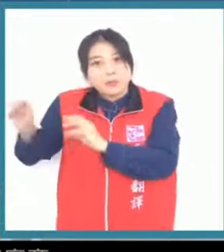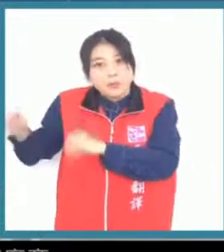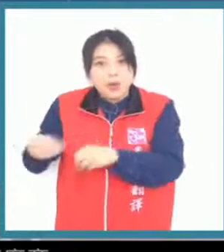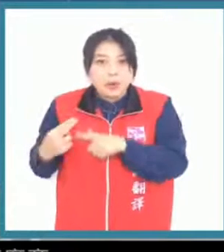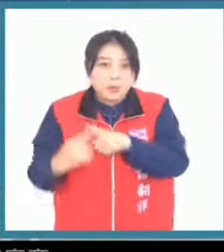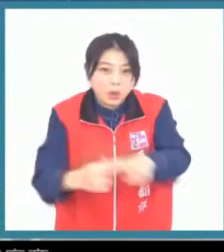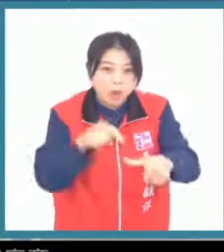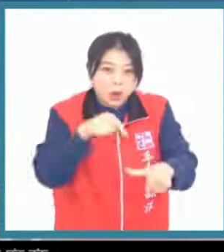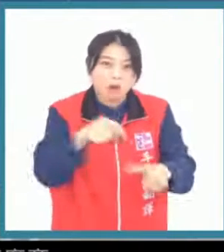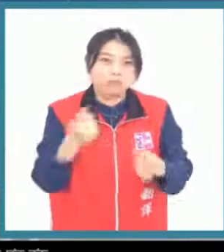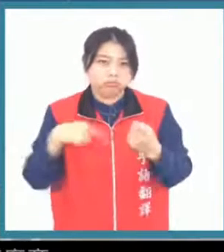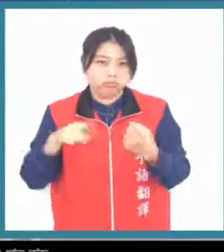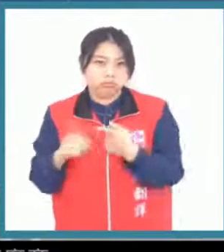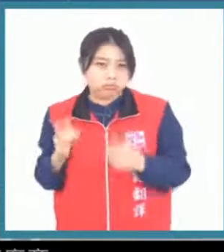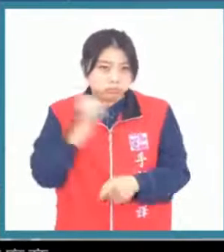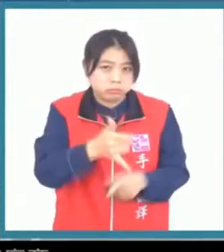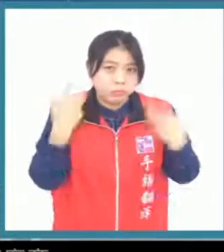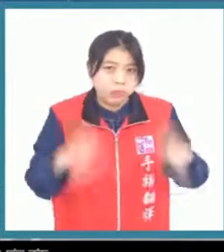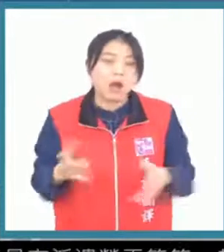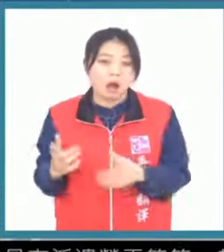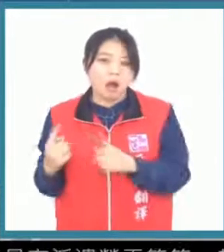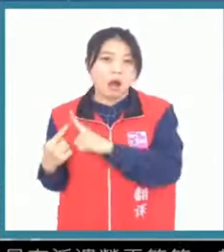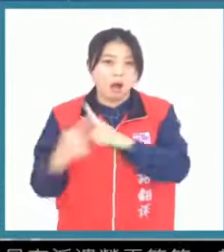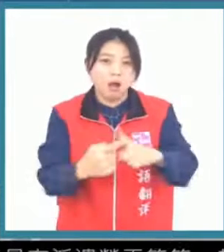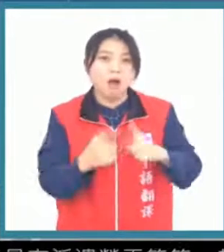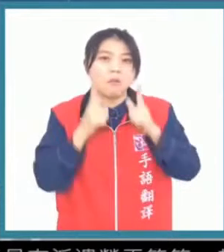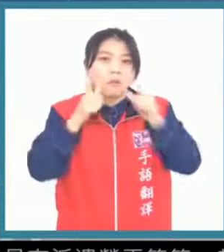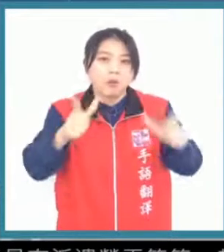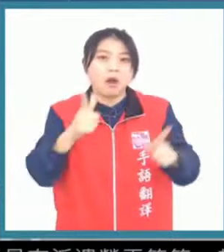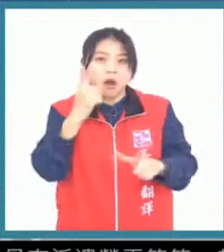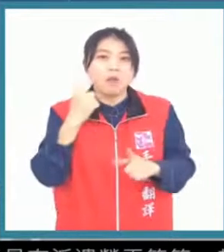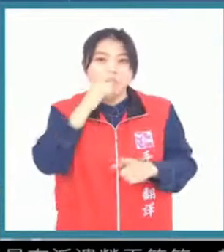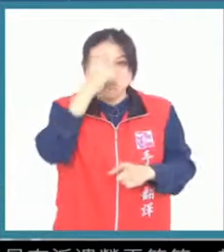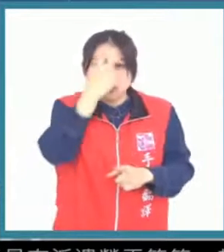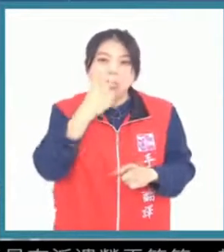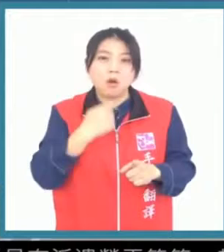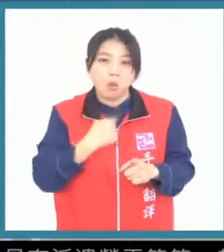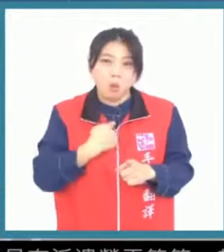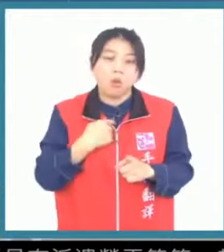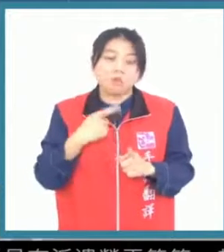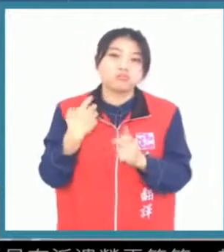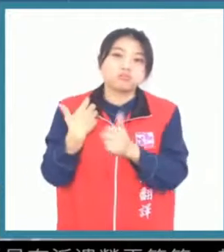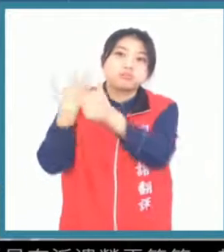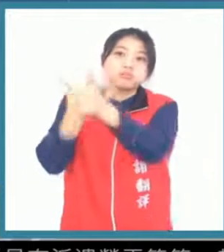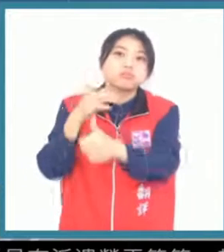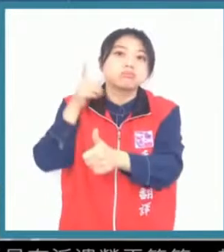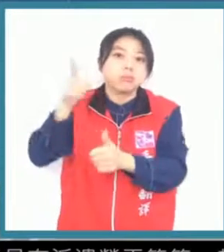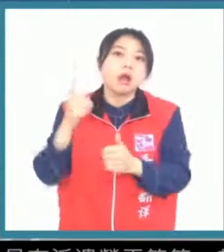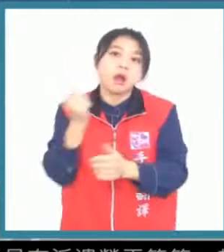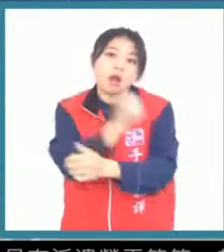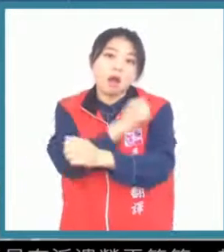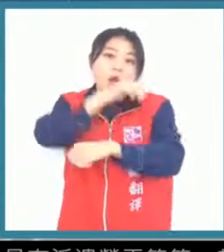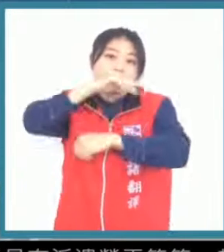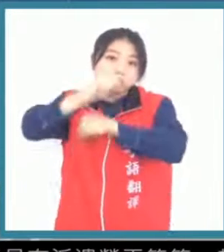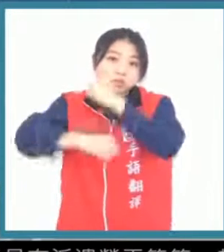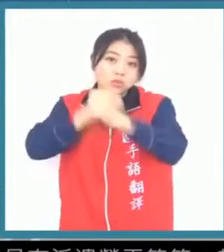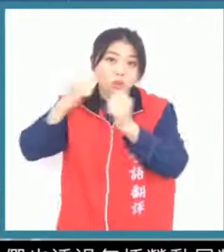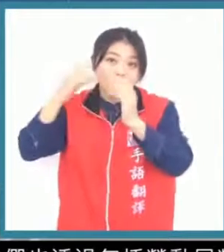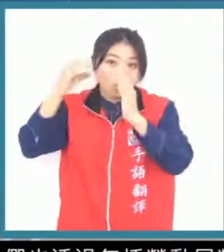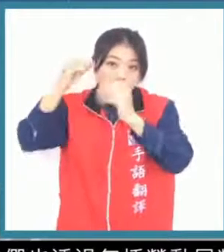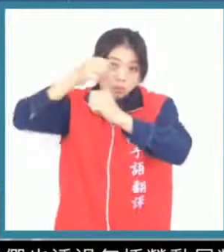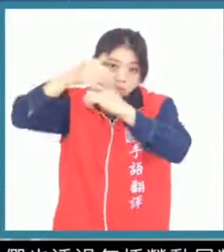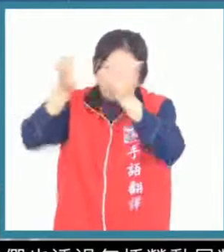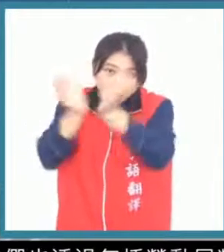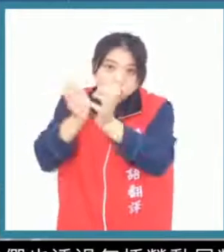应该站出来采检。那我们也透过包括劳动局、劳动部，协助这项这个专案采检计